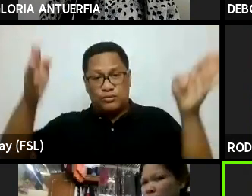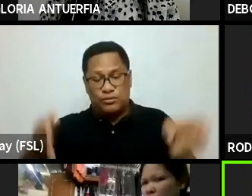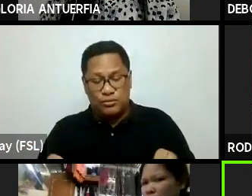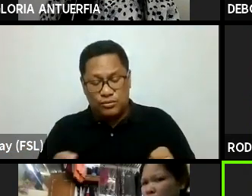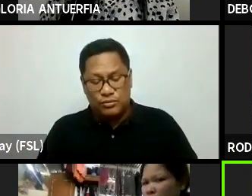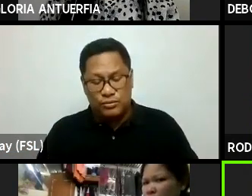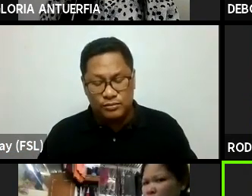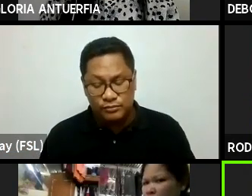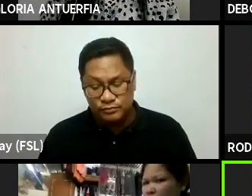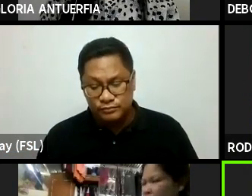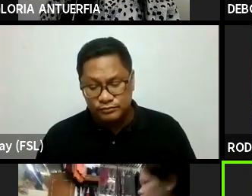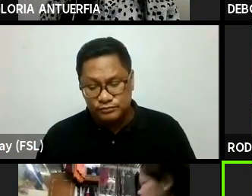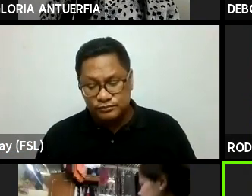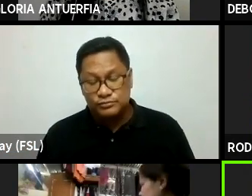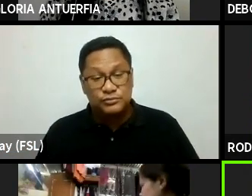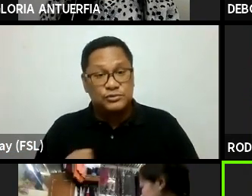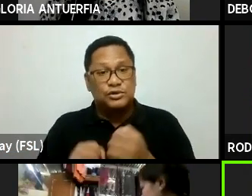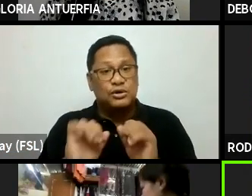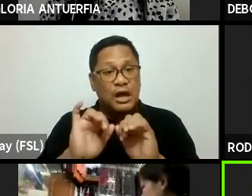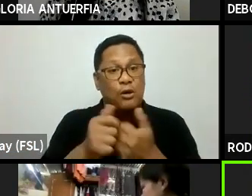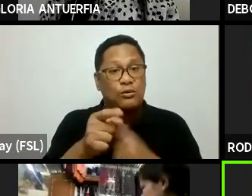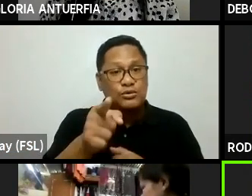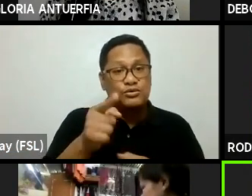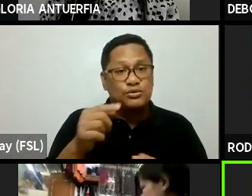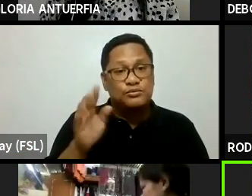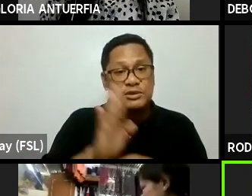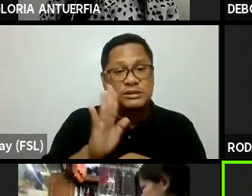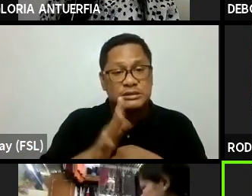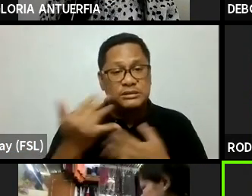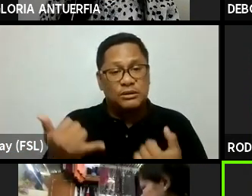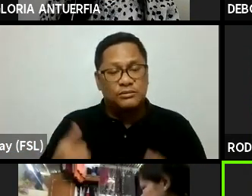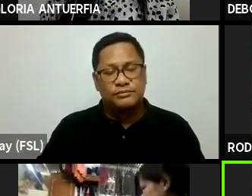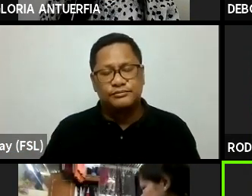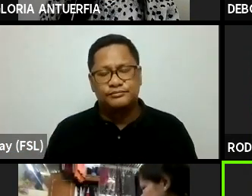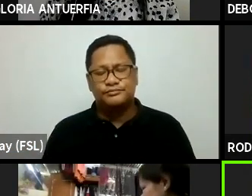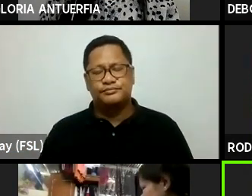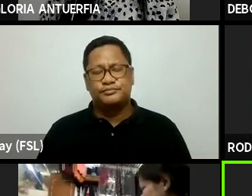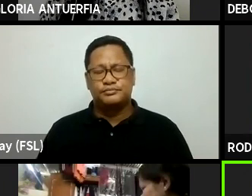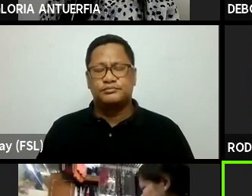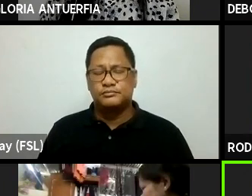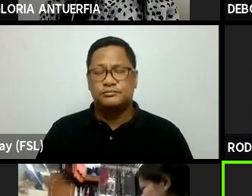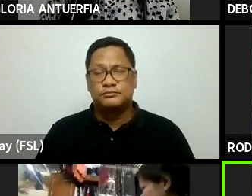So, kamusta na yung negosyo nyo ngayon? Kamusta na yung negosyo ngayon?